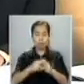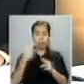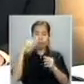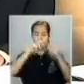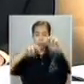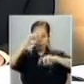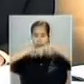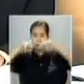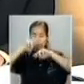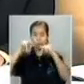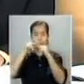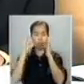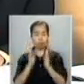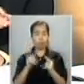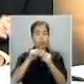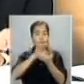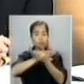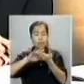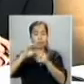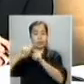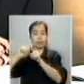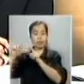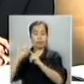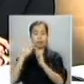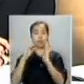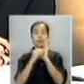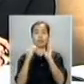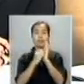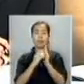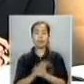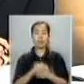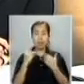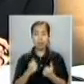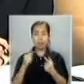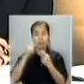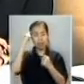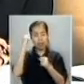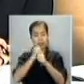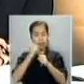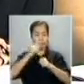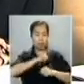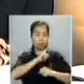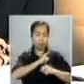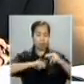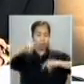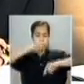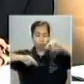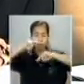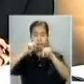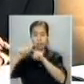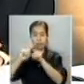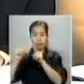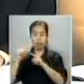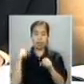ายฝ่ายนะครับเพื่อดูแลความปลอดภัยและให้ความมั่นใจกับคนกรุงเทพมหานครโดยจะมีการตรวจตาดูแลความเรียบร้อยไม่ให้มีการก่อจลาจ